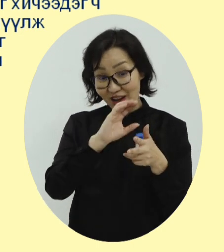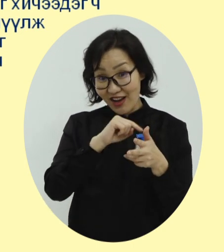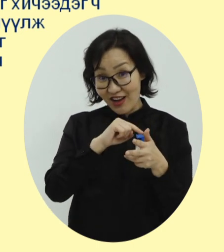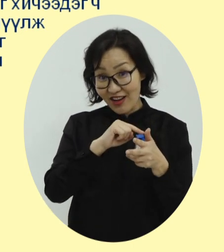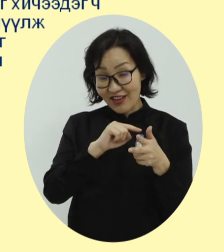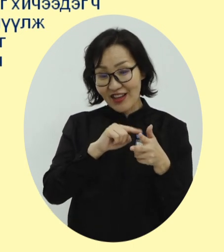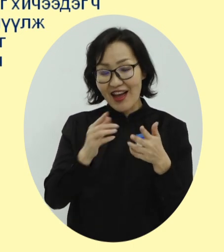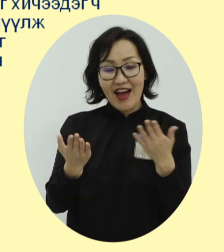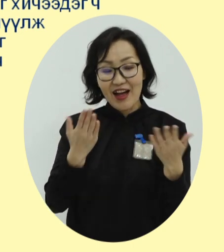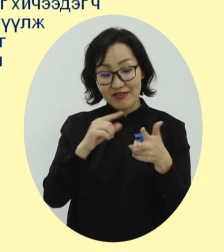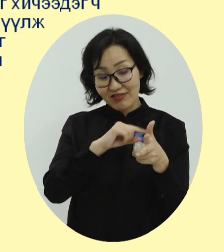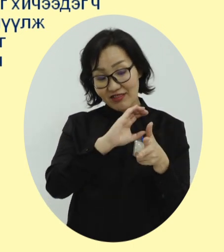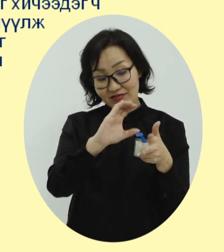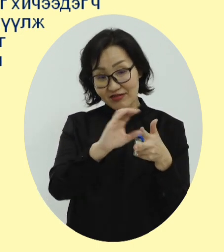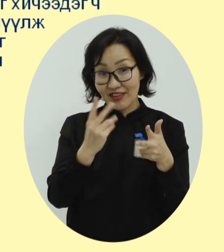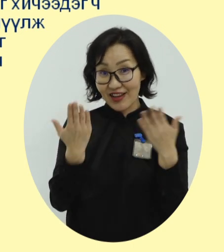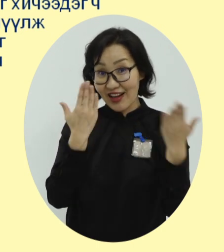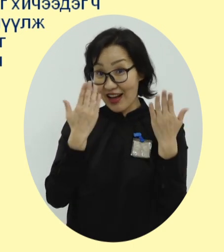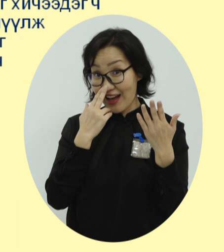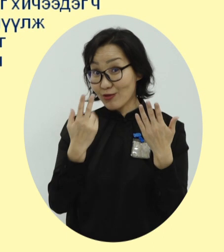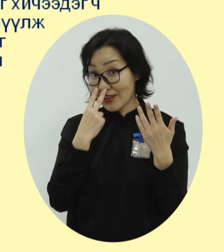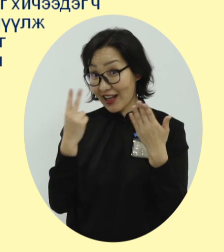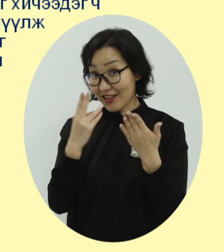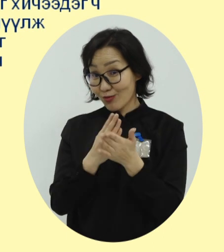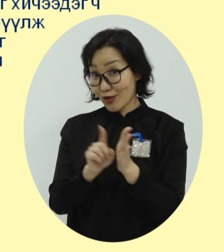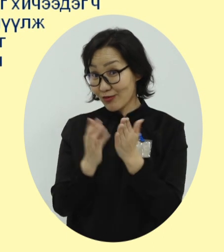хэсгийг бүгдээрээ харьцуулан харж байна.